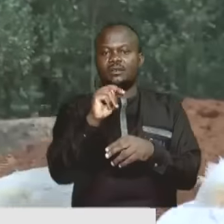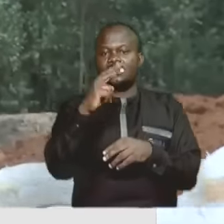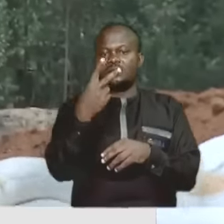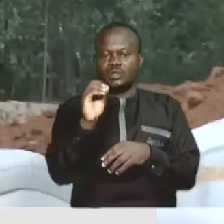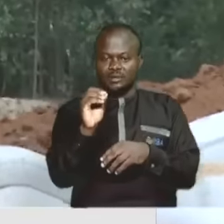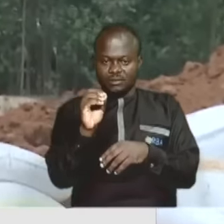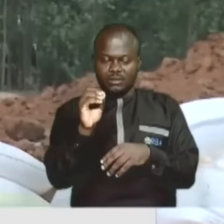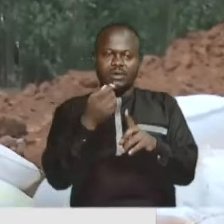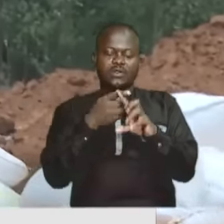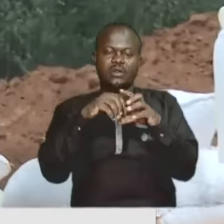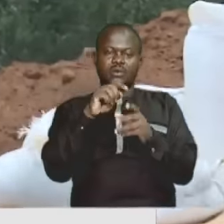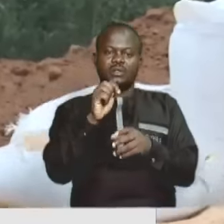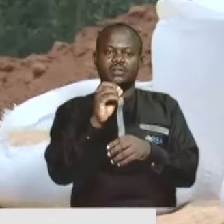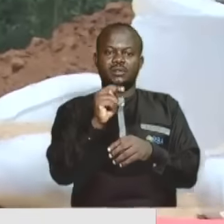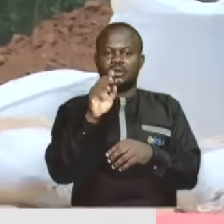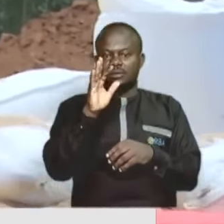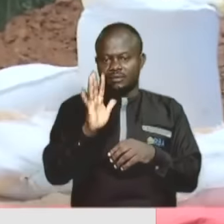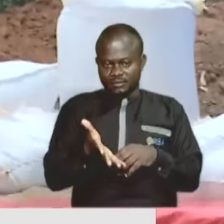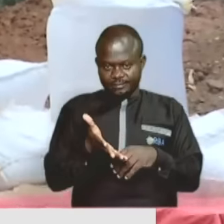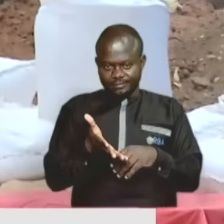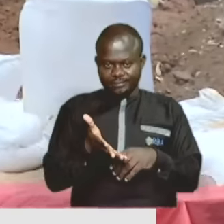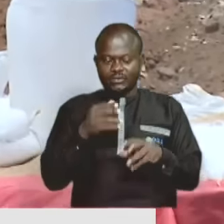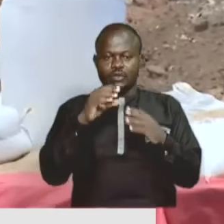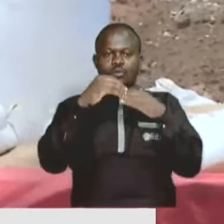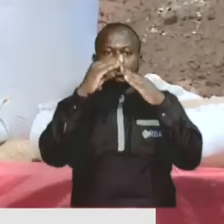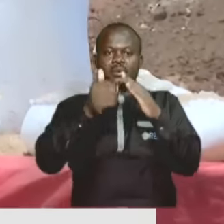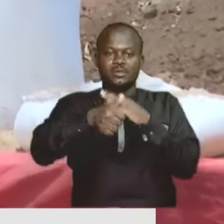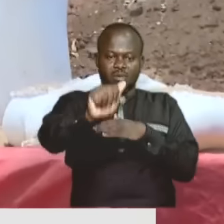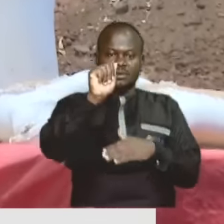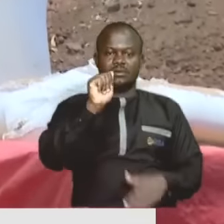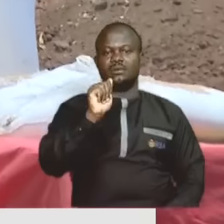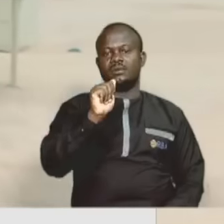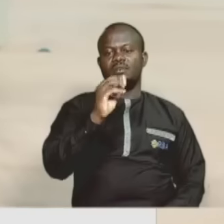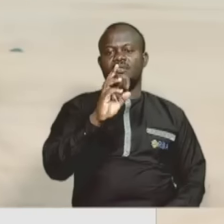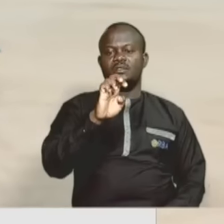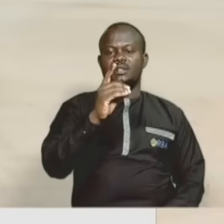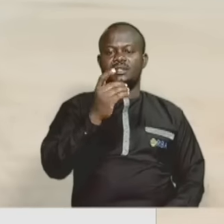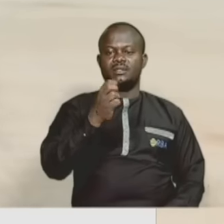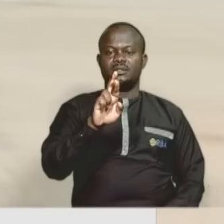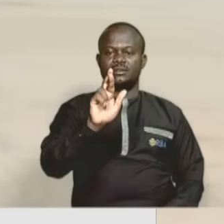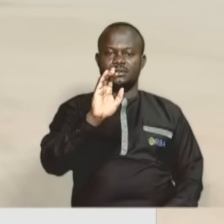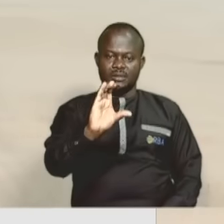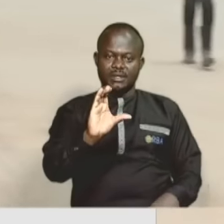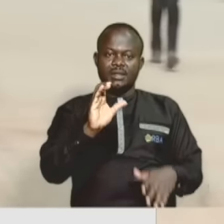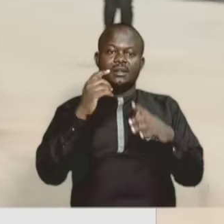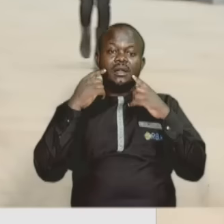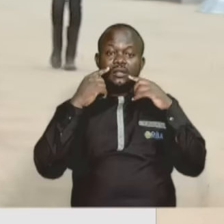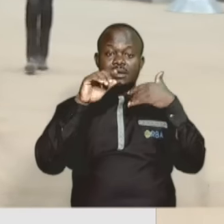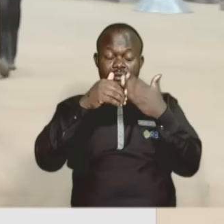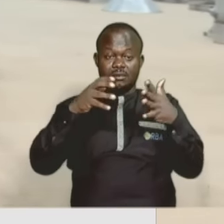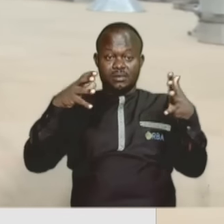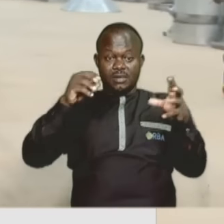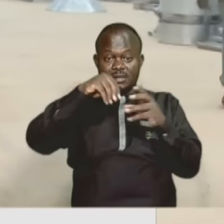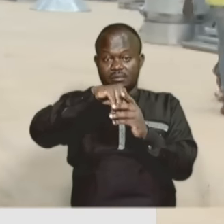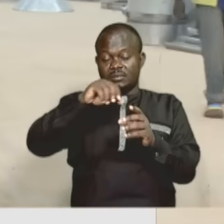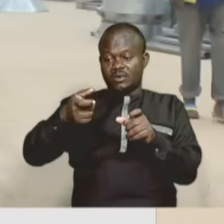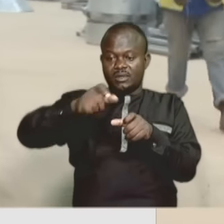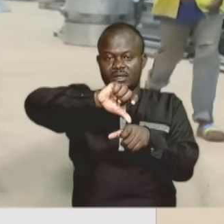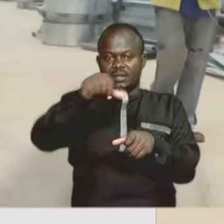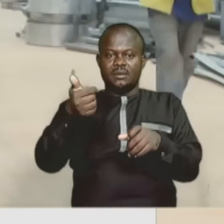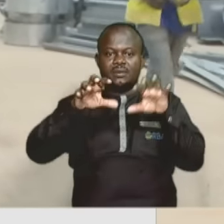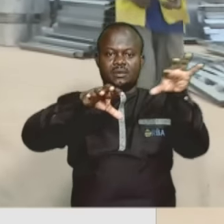2020 uvuye kuri toni 5000. Umuyobozi warwo Kanyamacumbi Frederic avuga ko mu kurwagura harimo no kongeramo ibindi bice bifatwa